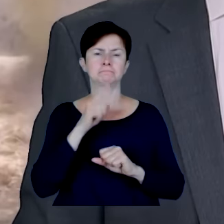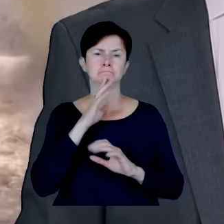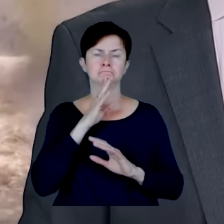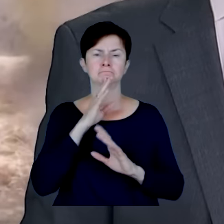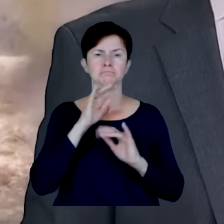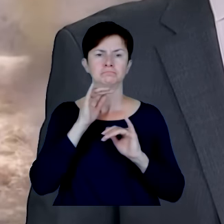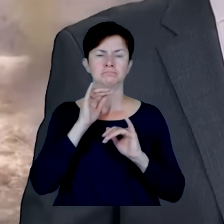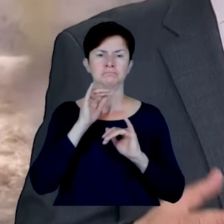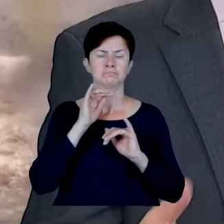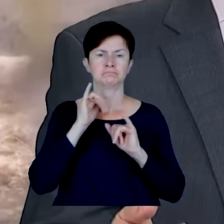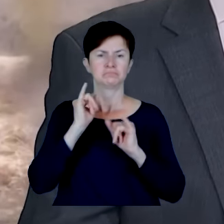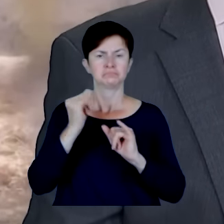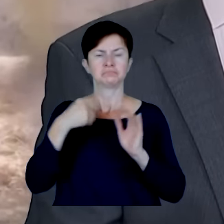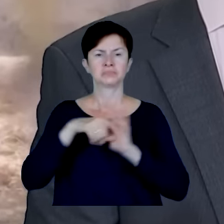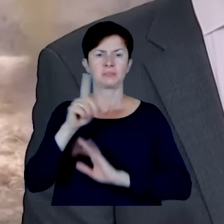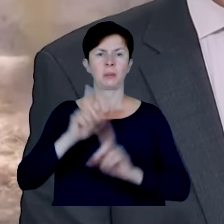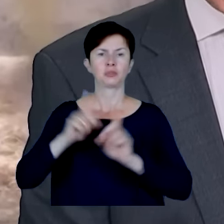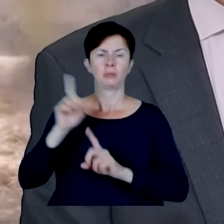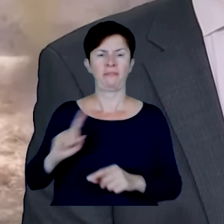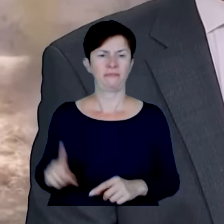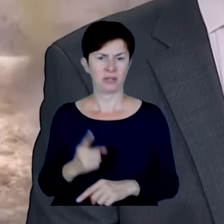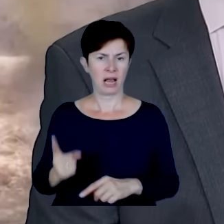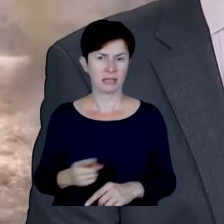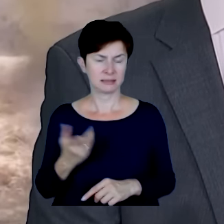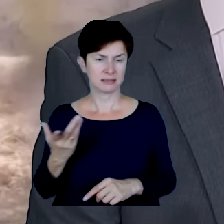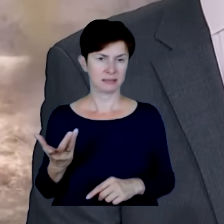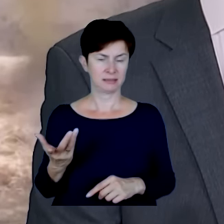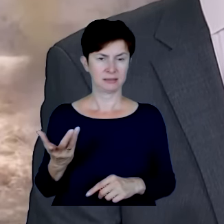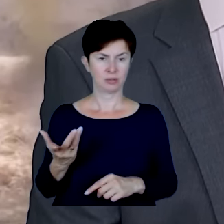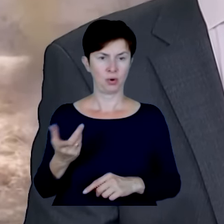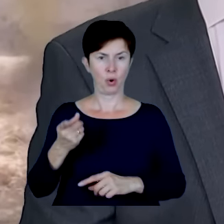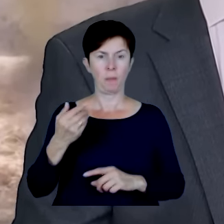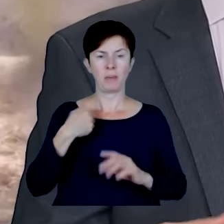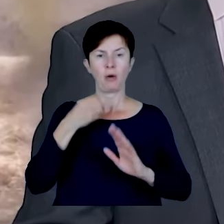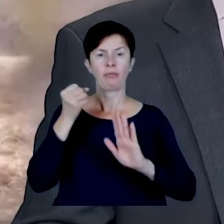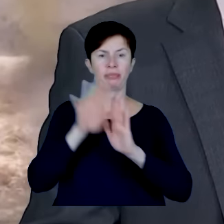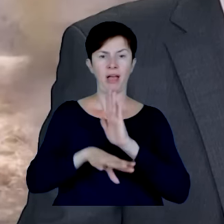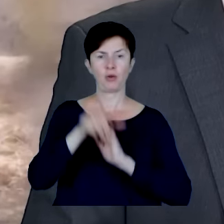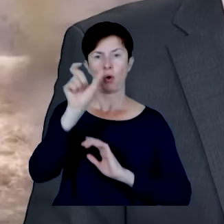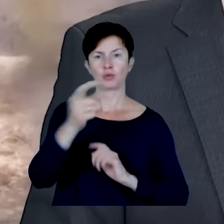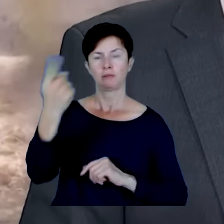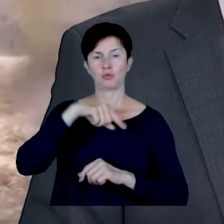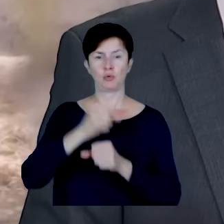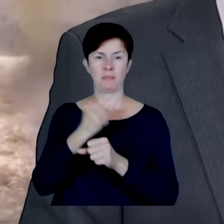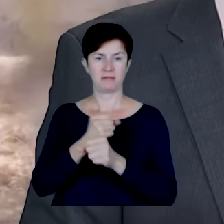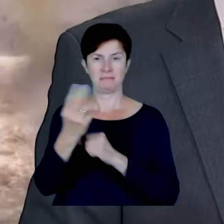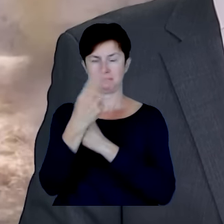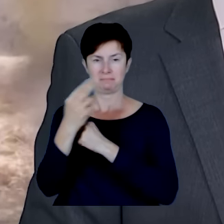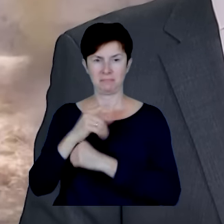na przykład we Francji, który miał tanich pracowników, ale rachunki za to płaciło